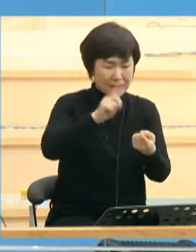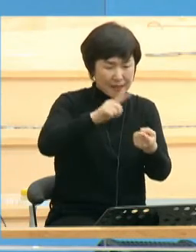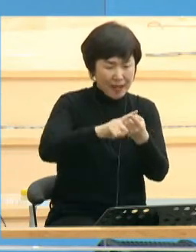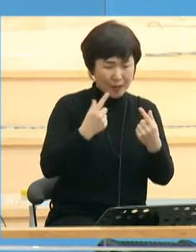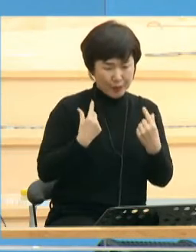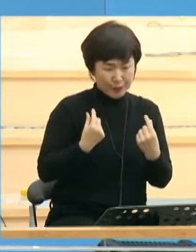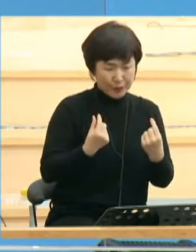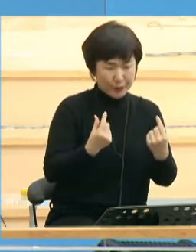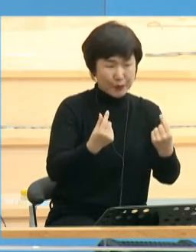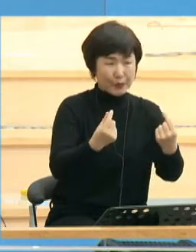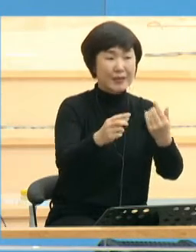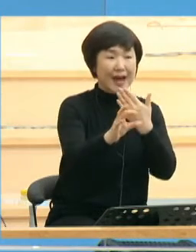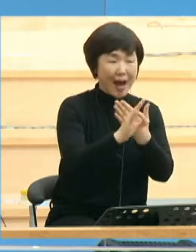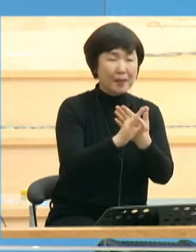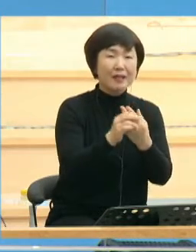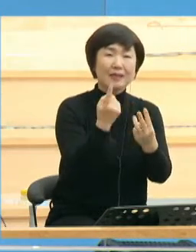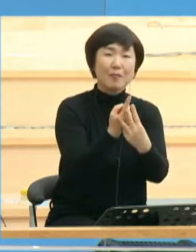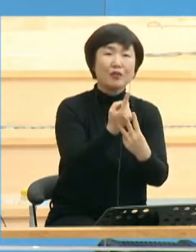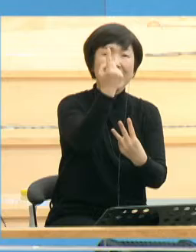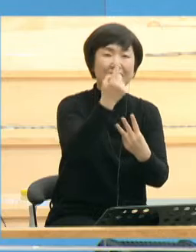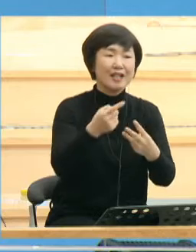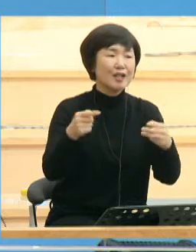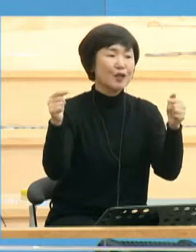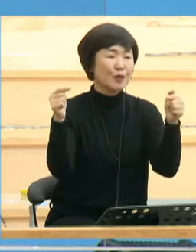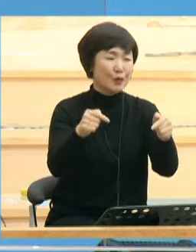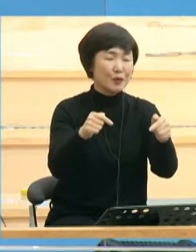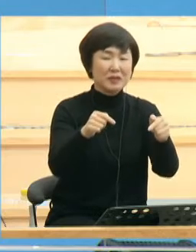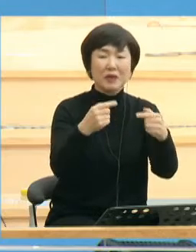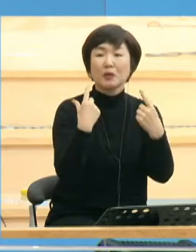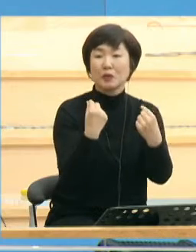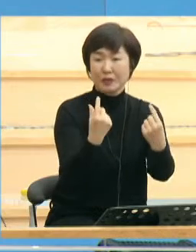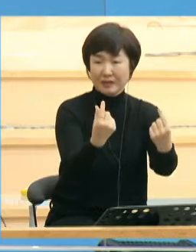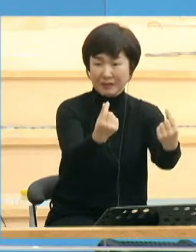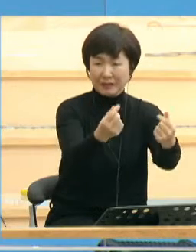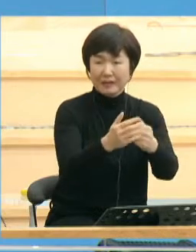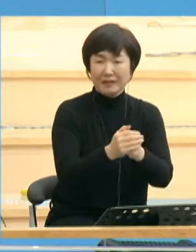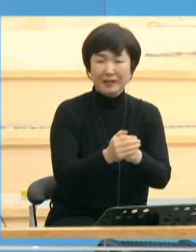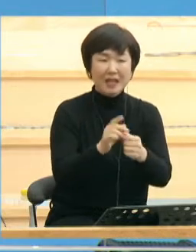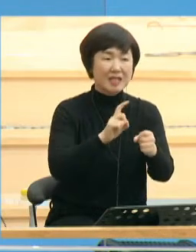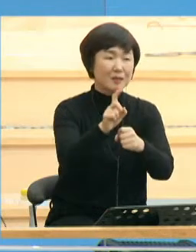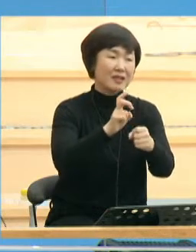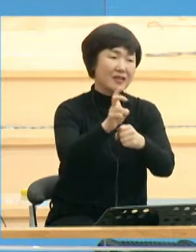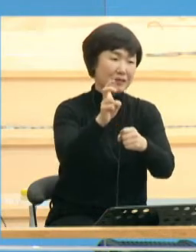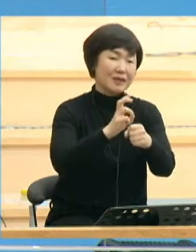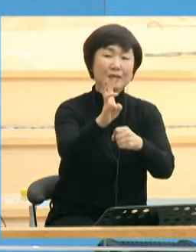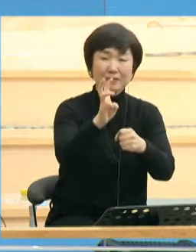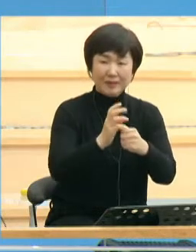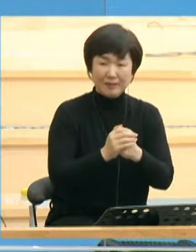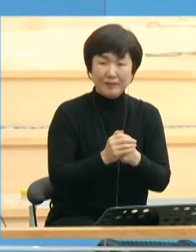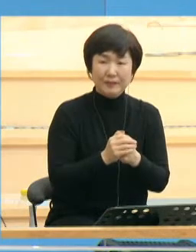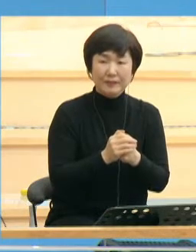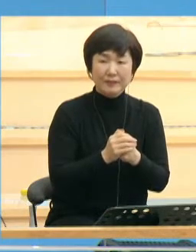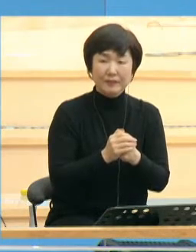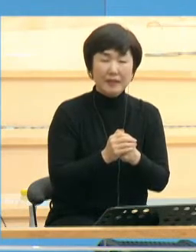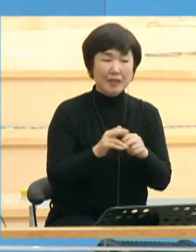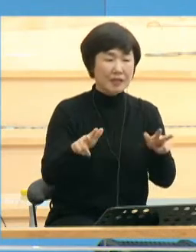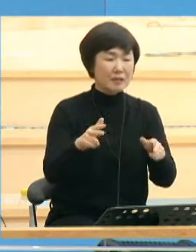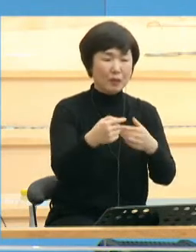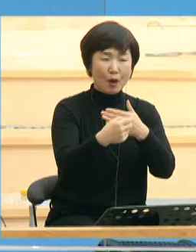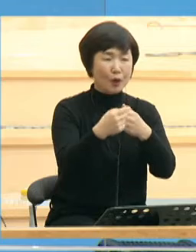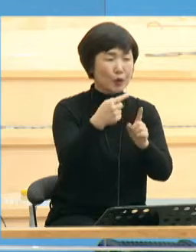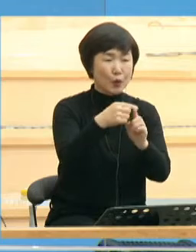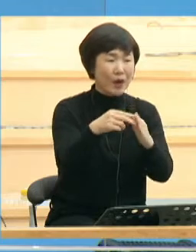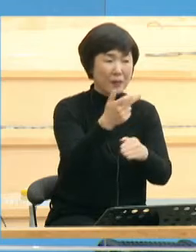3분의 1인 거죠 10년 20년 자 단순히 교회 규모와 를 얘기하는 게